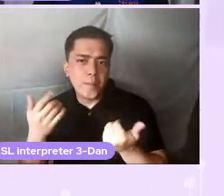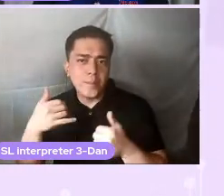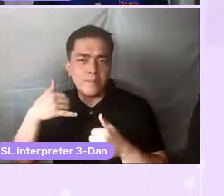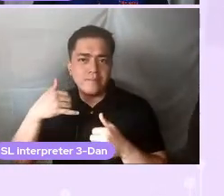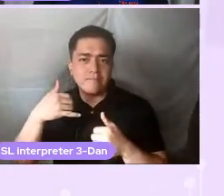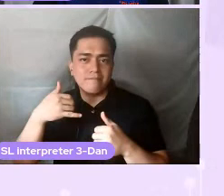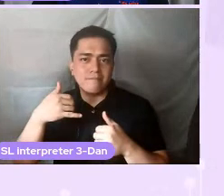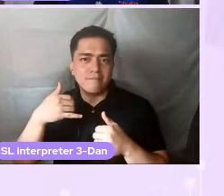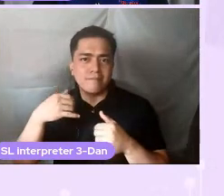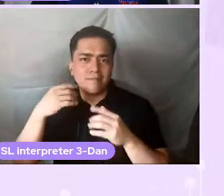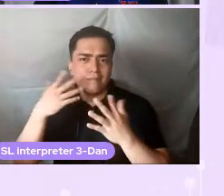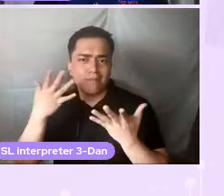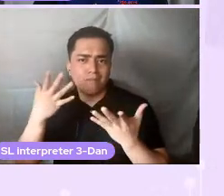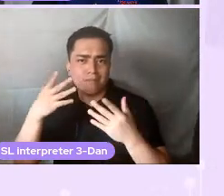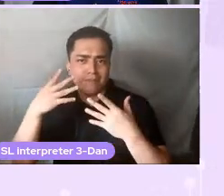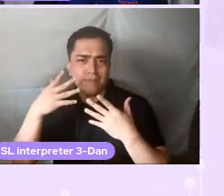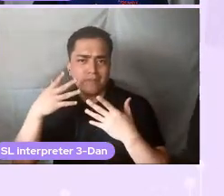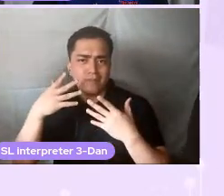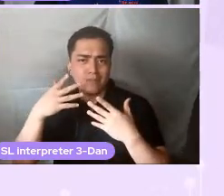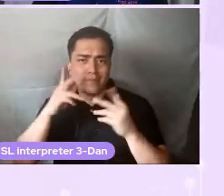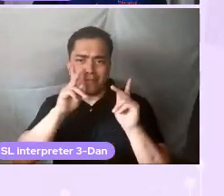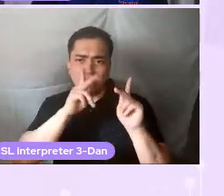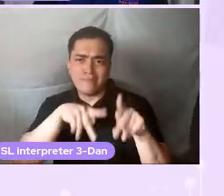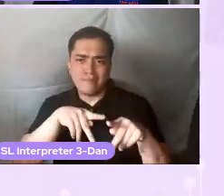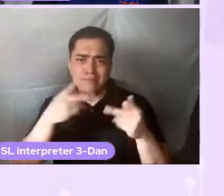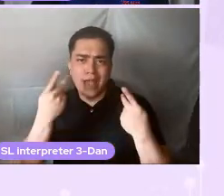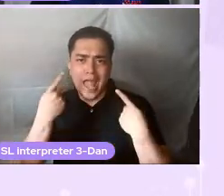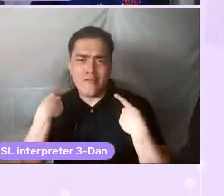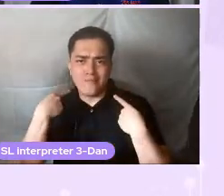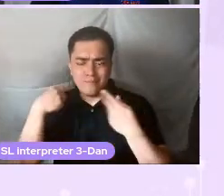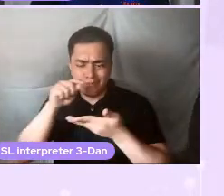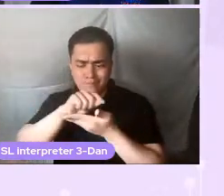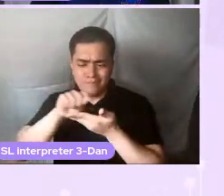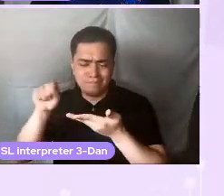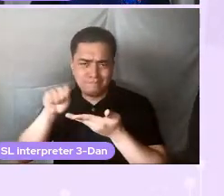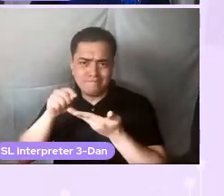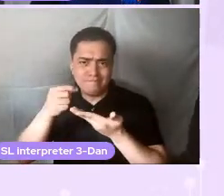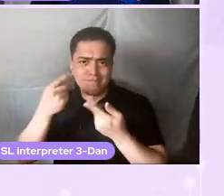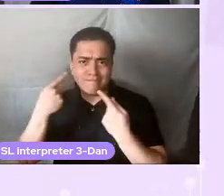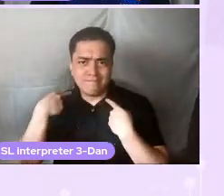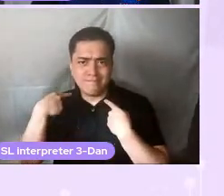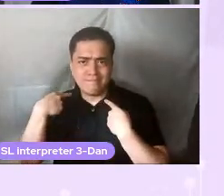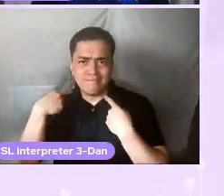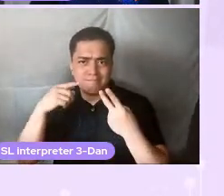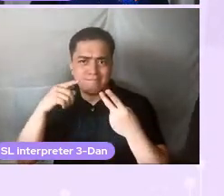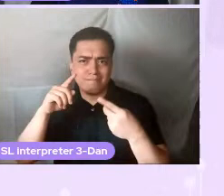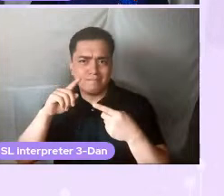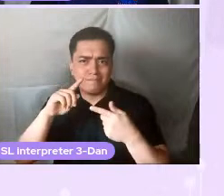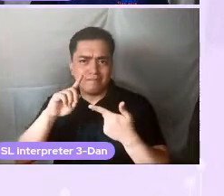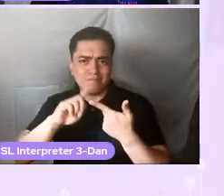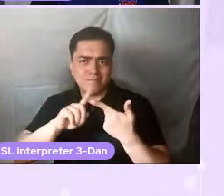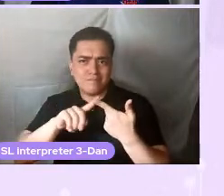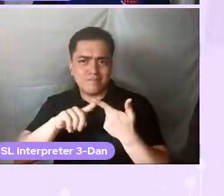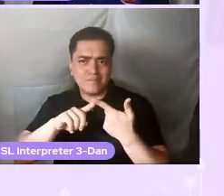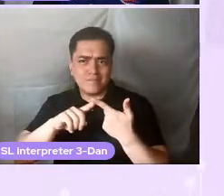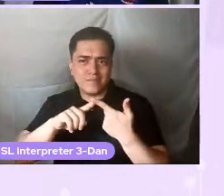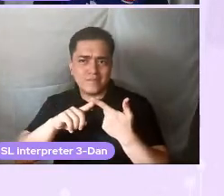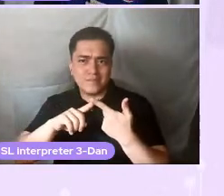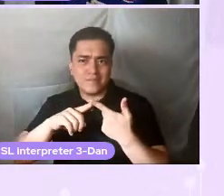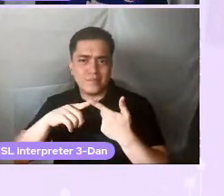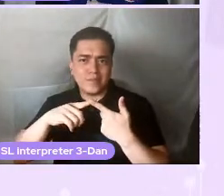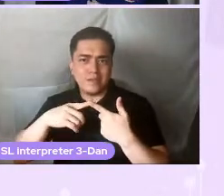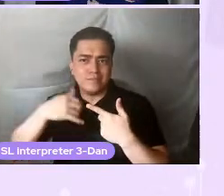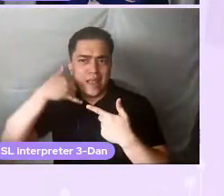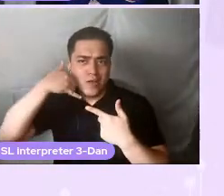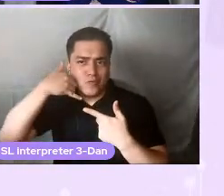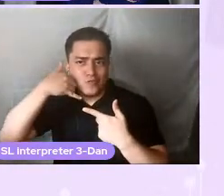may notebook, may pencil or pen na nagsusulat. Then the second one is a telephone.